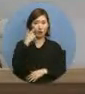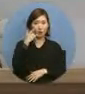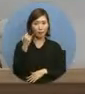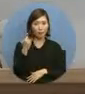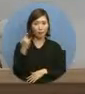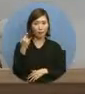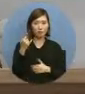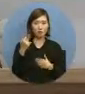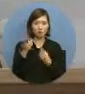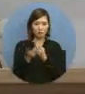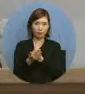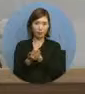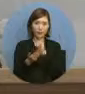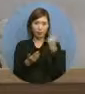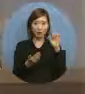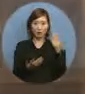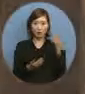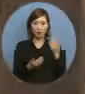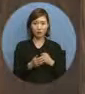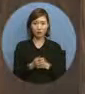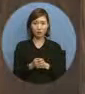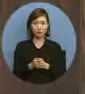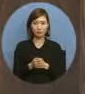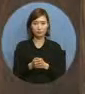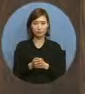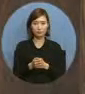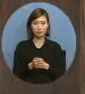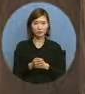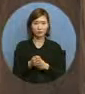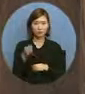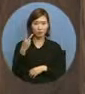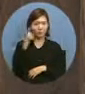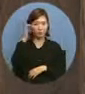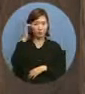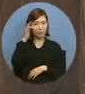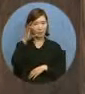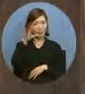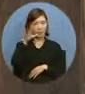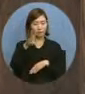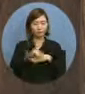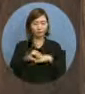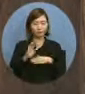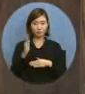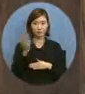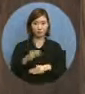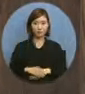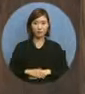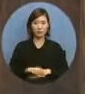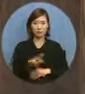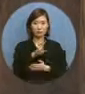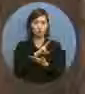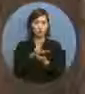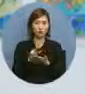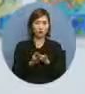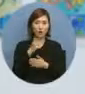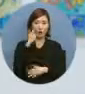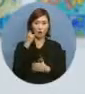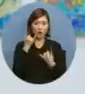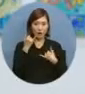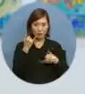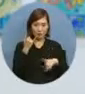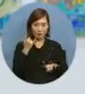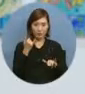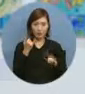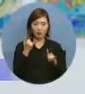어머니는 그렇게 떠나갔습니다. 그리고 그리움은 사무쳤습니다. 이 주제가 엄마와 아이와에